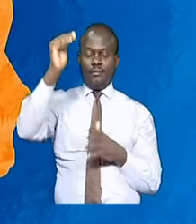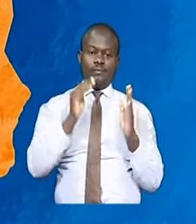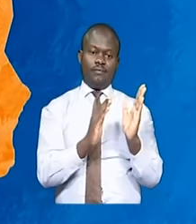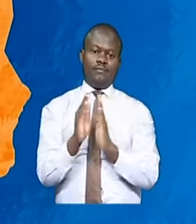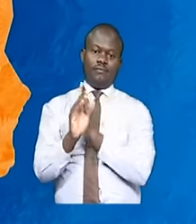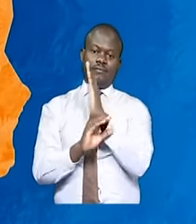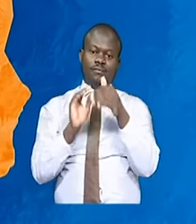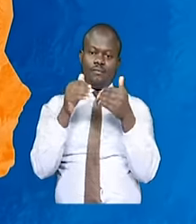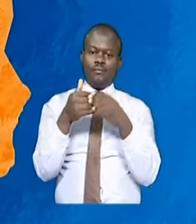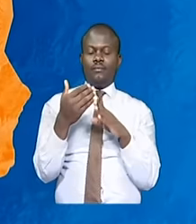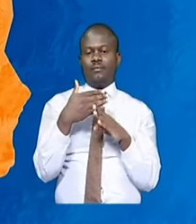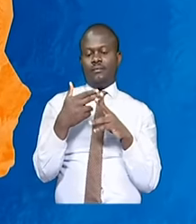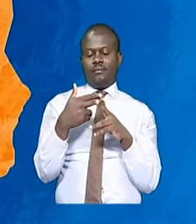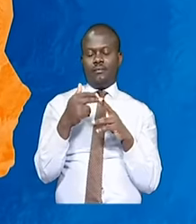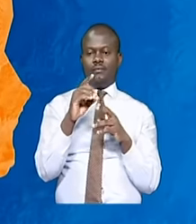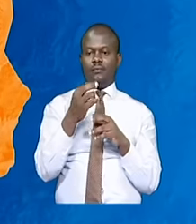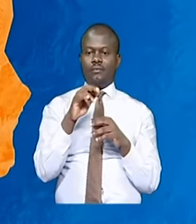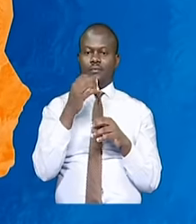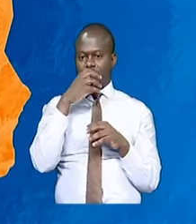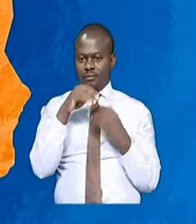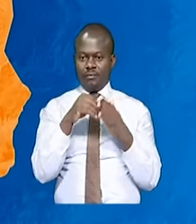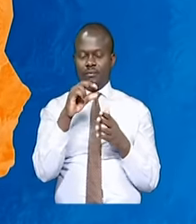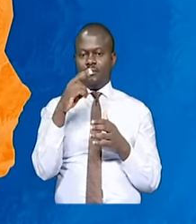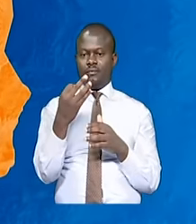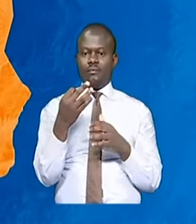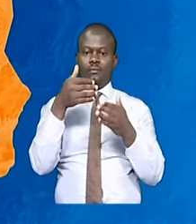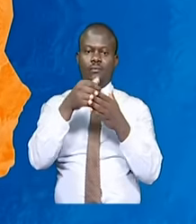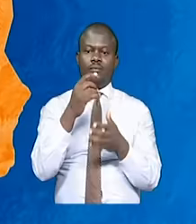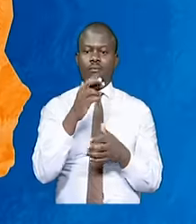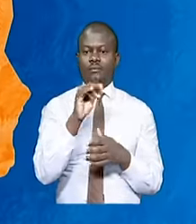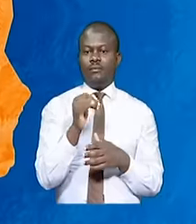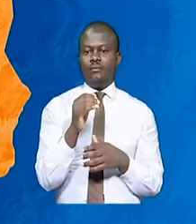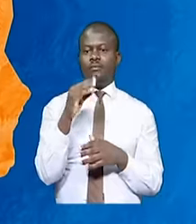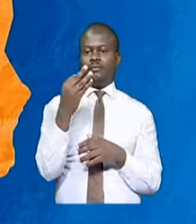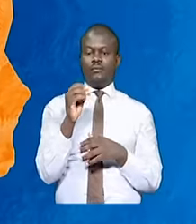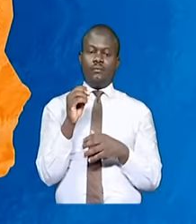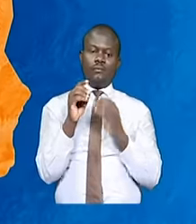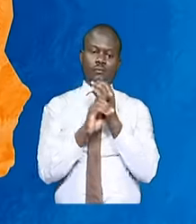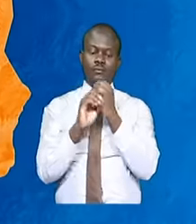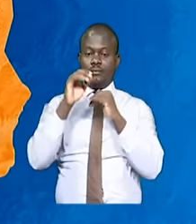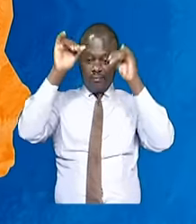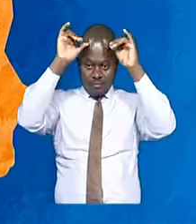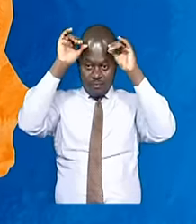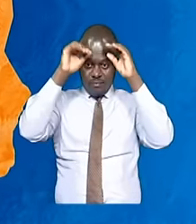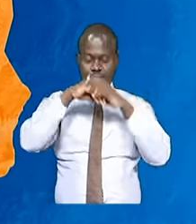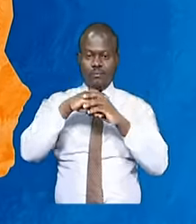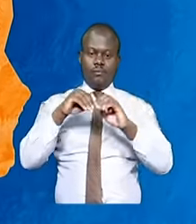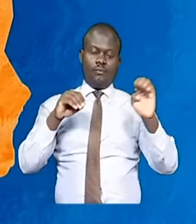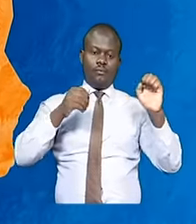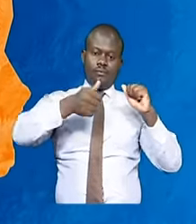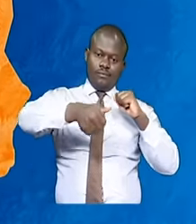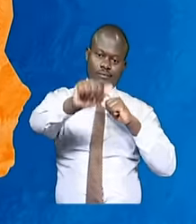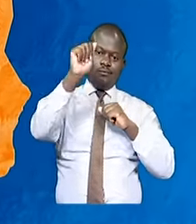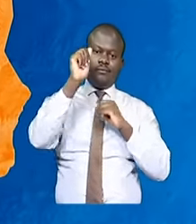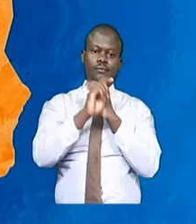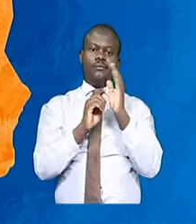mu gihugu buzaburi hagati ya degree Celsius 23 ndetse na degree Celsius 30 akarere ka Nyagatare mu ntara y'Iburasirazuba niko